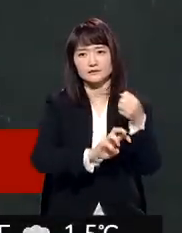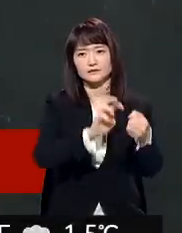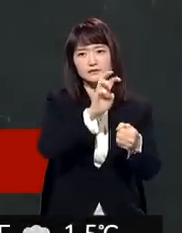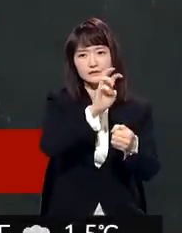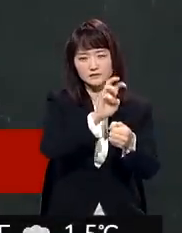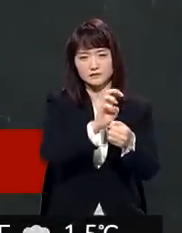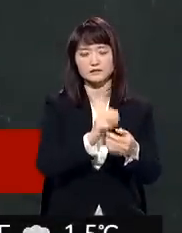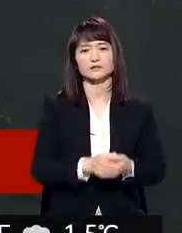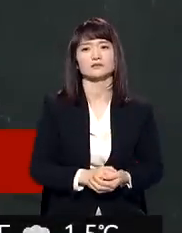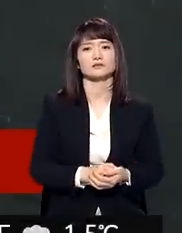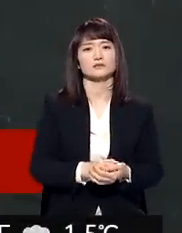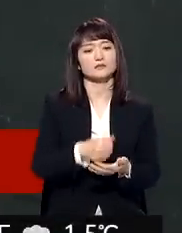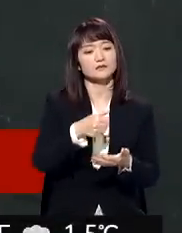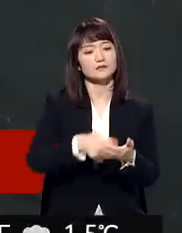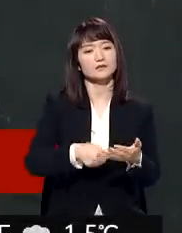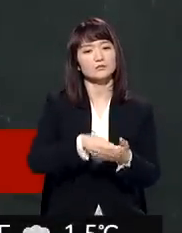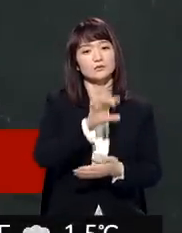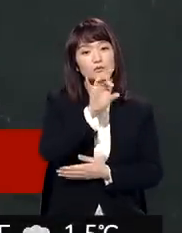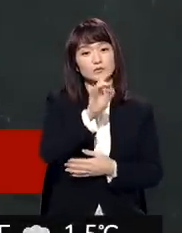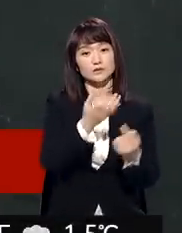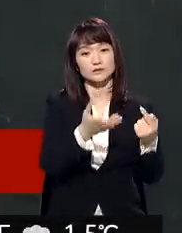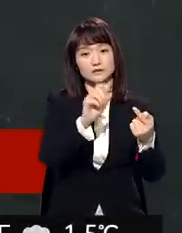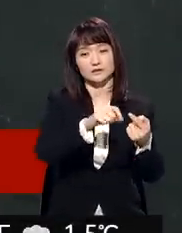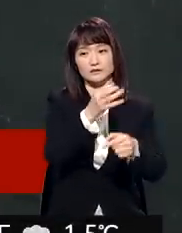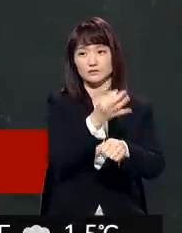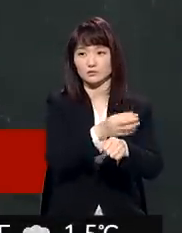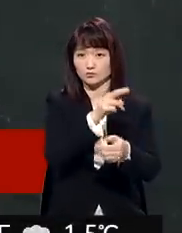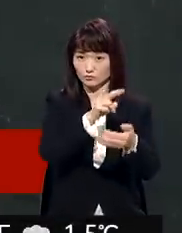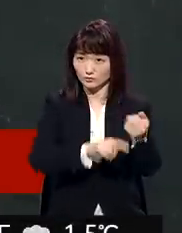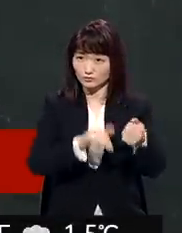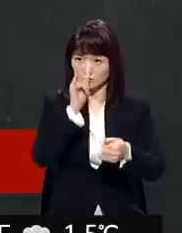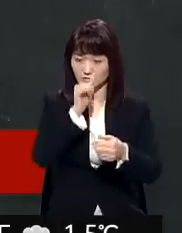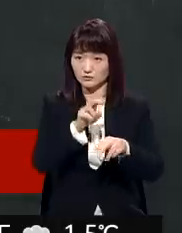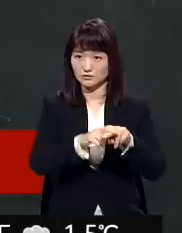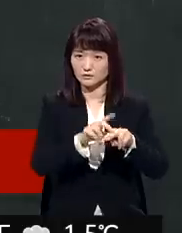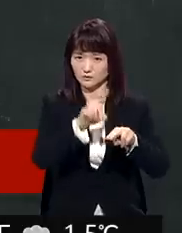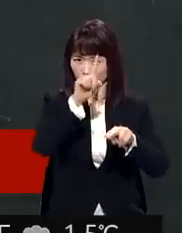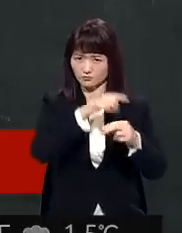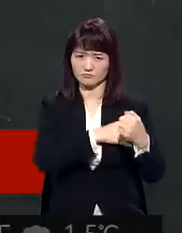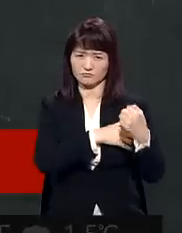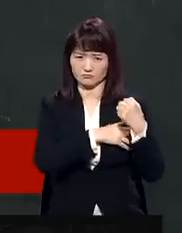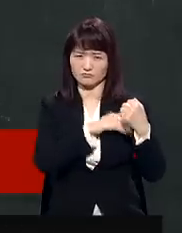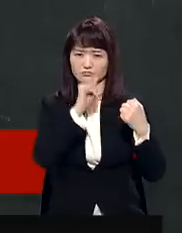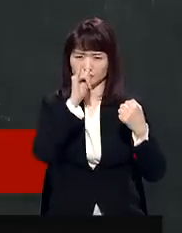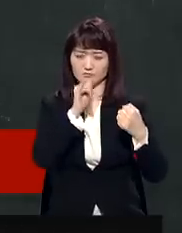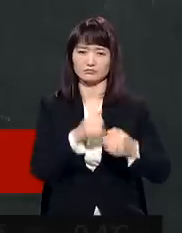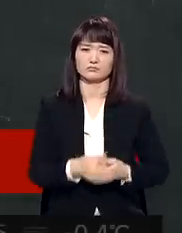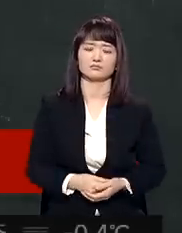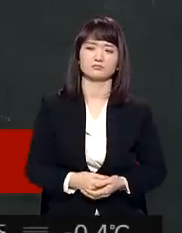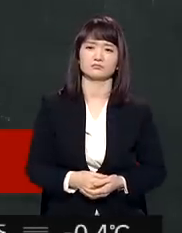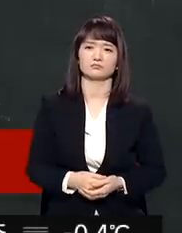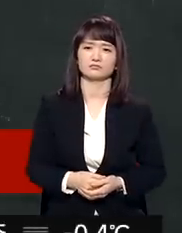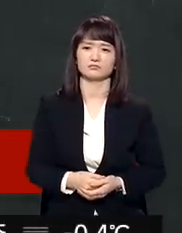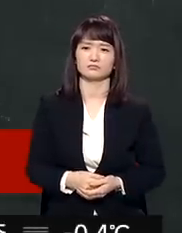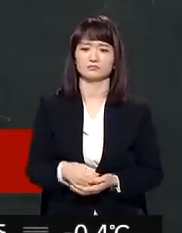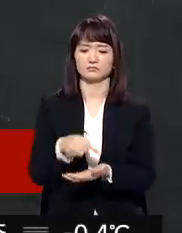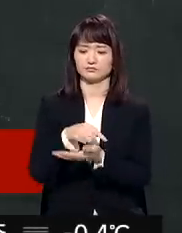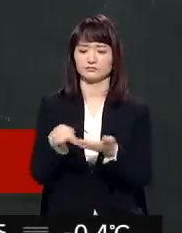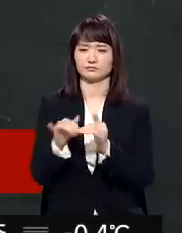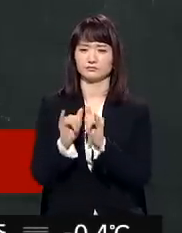작품 하나가 보통 1억에도 거래된다고 하니까 상당히 시선 없고 능력있는 분을 맞는 거 같은데 또 그리고 지금